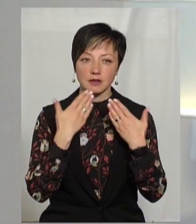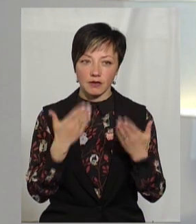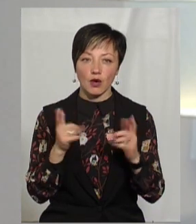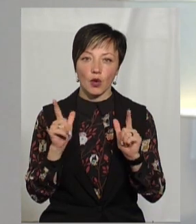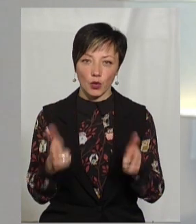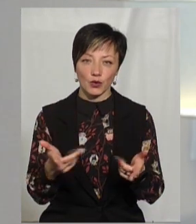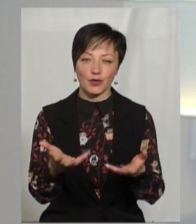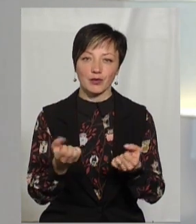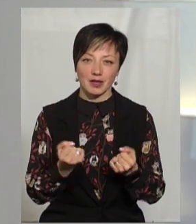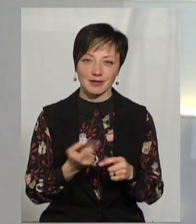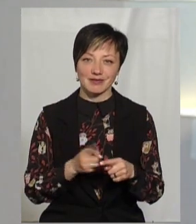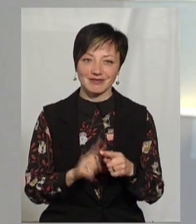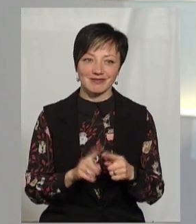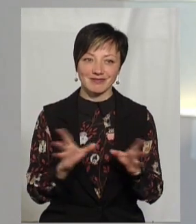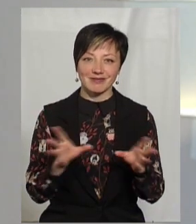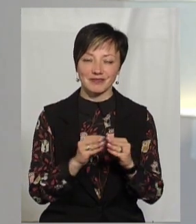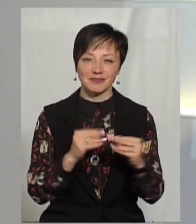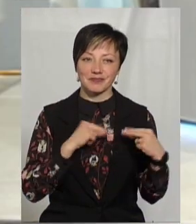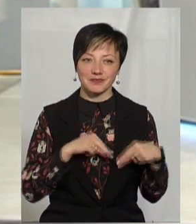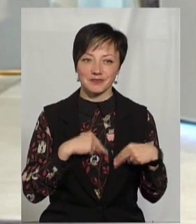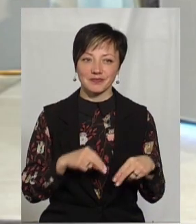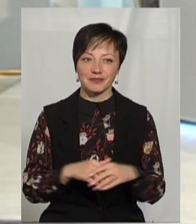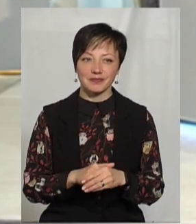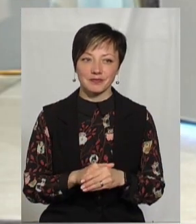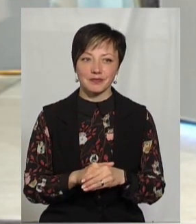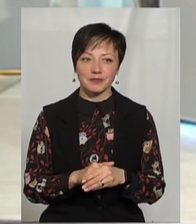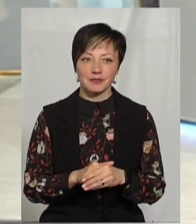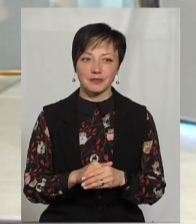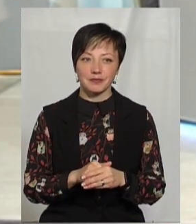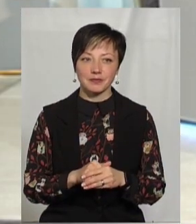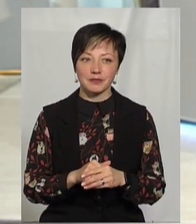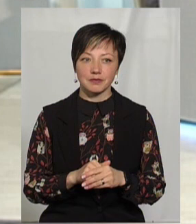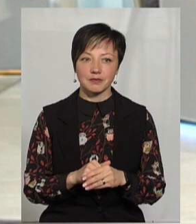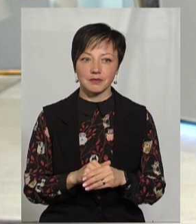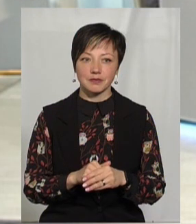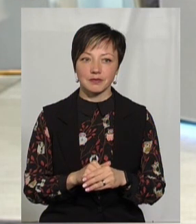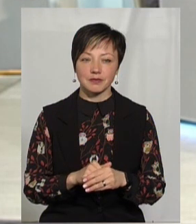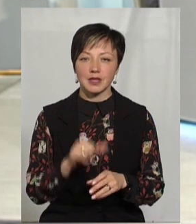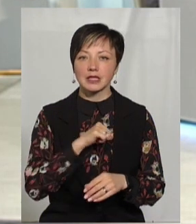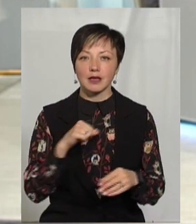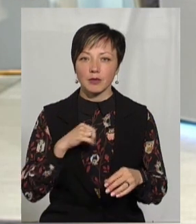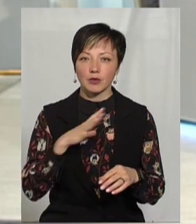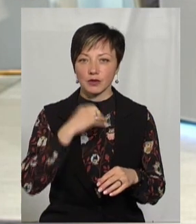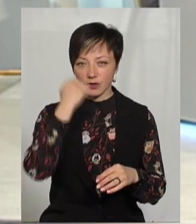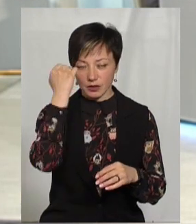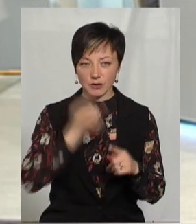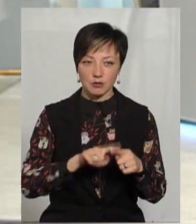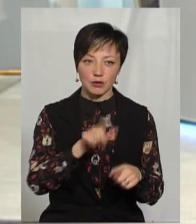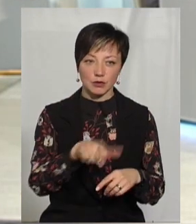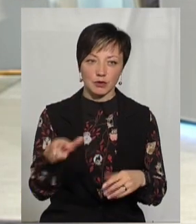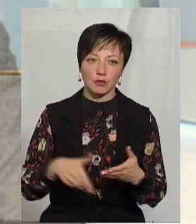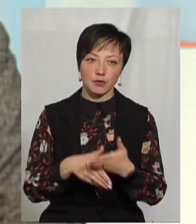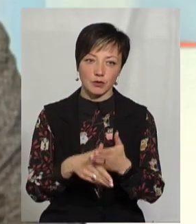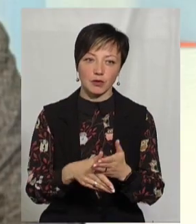Ви з цими людьми будете співпрацювати? Ми, да. Ми самі також намагаємося бути вдячними цим людям